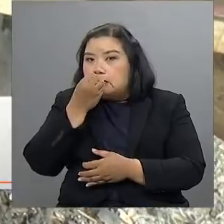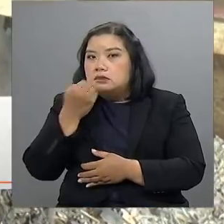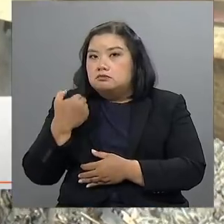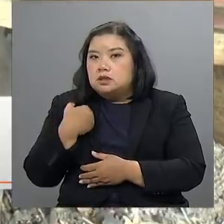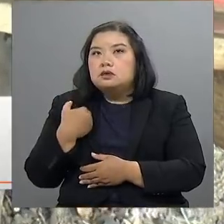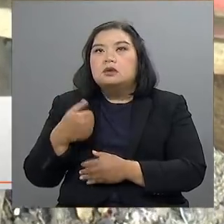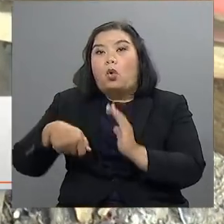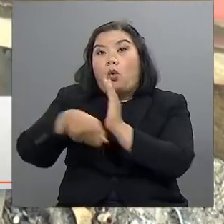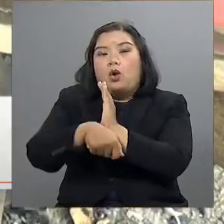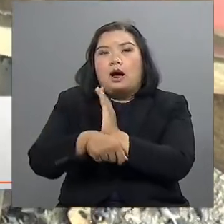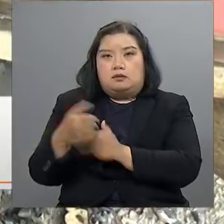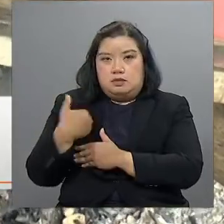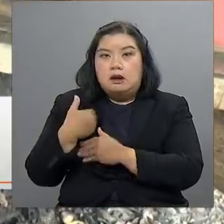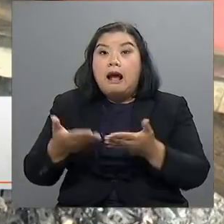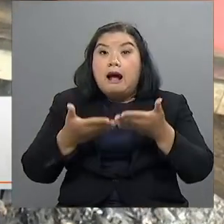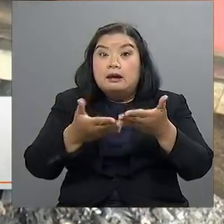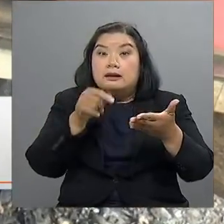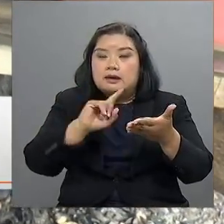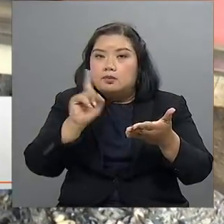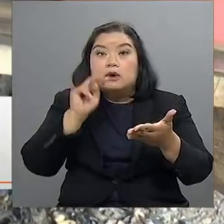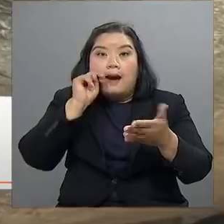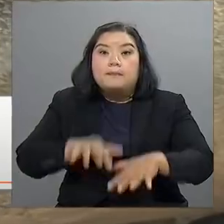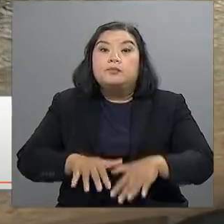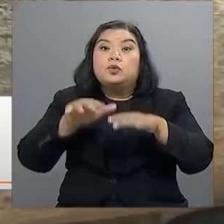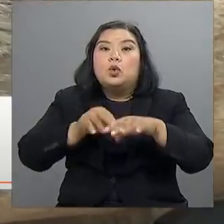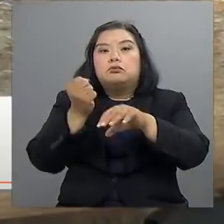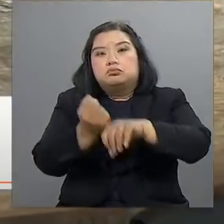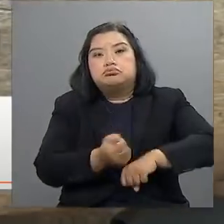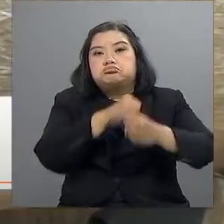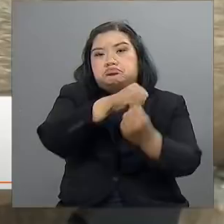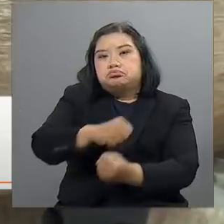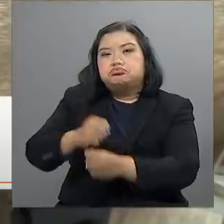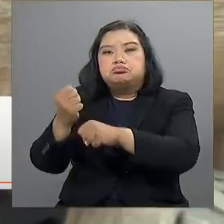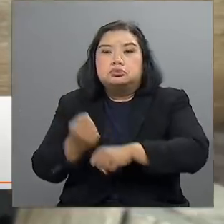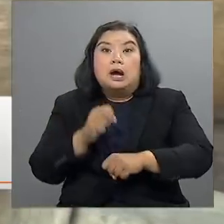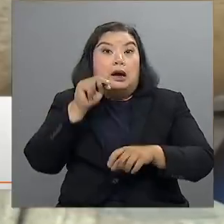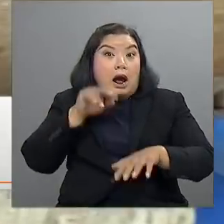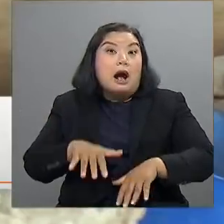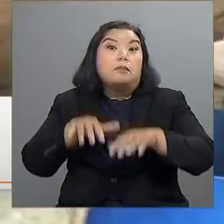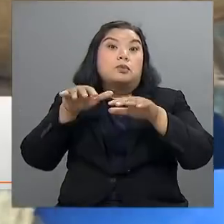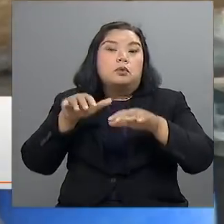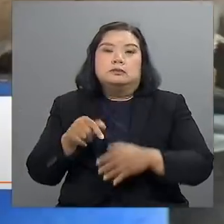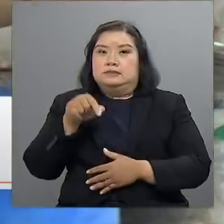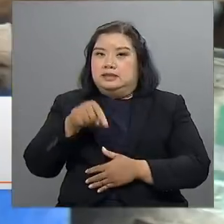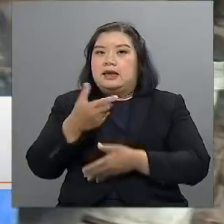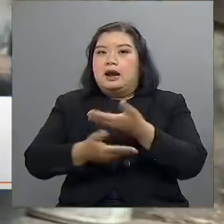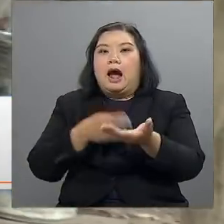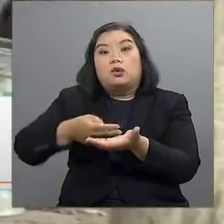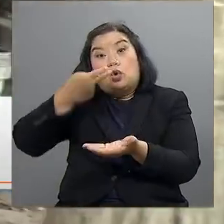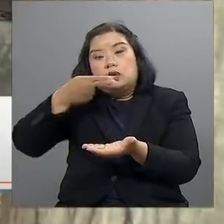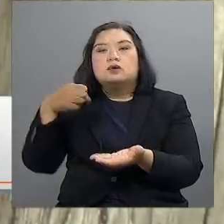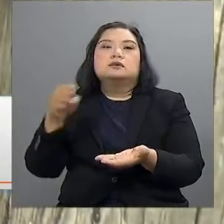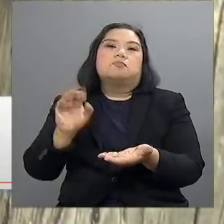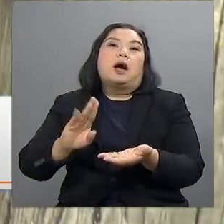มเรืออีโปงก็สามารถใช้พายไปมาเข้าออกหมู่บ้านได้ที่ขายก๋วยเตี๋ยวราคาเริ่มต้น10บาทเพราะเด็กๆบางคนใน